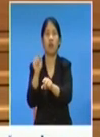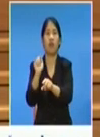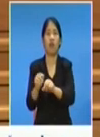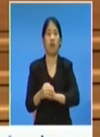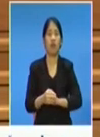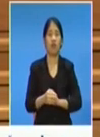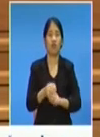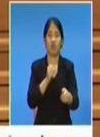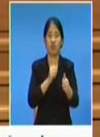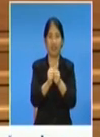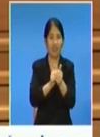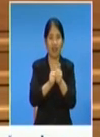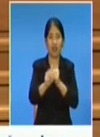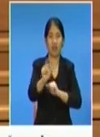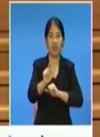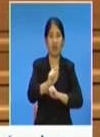ที่34ล้านครับ